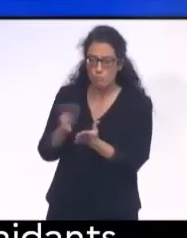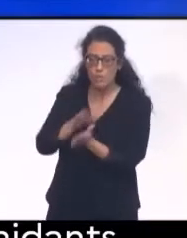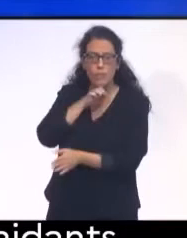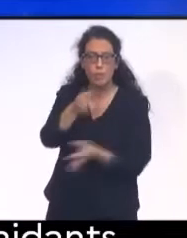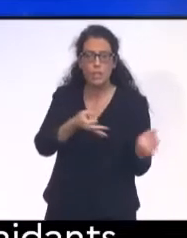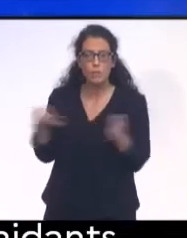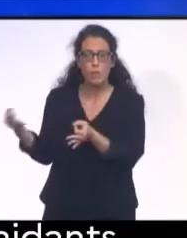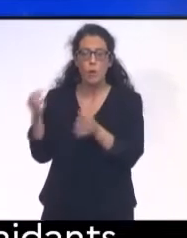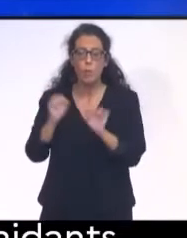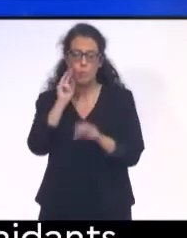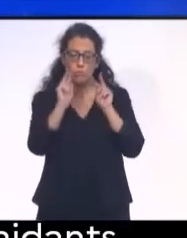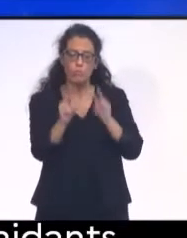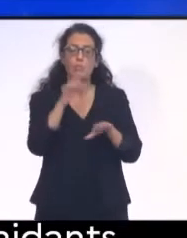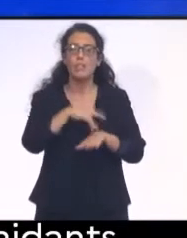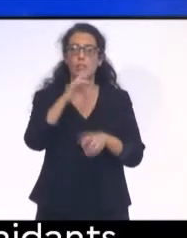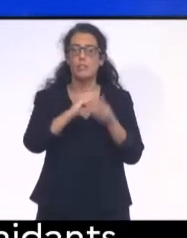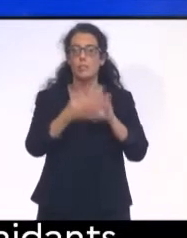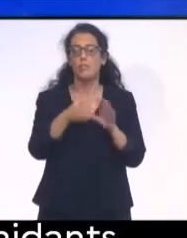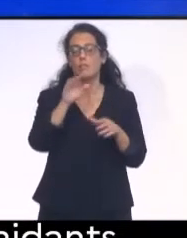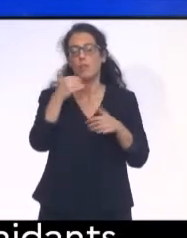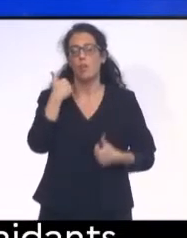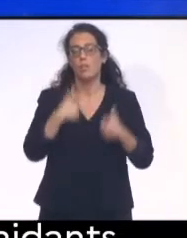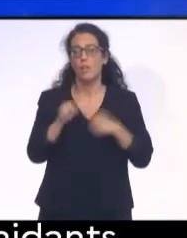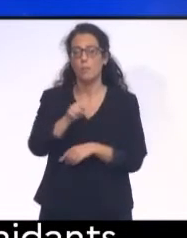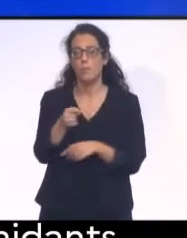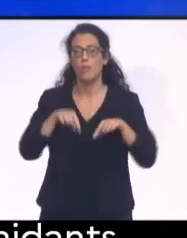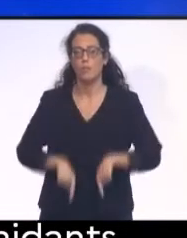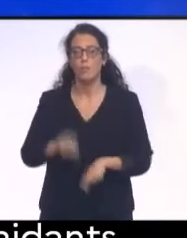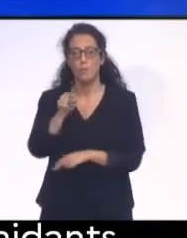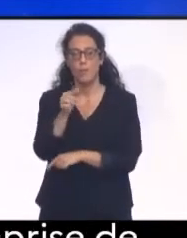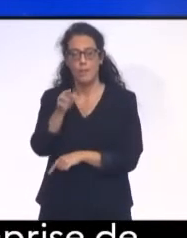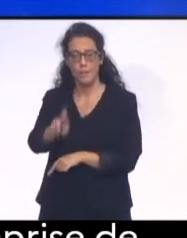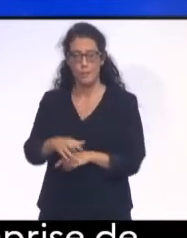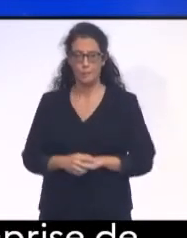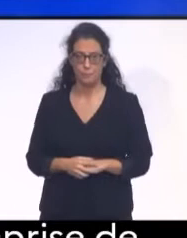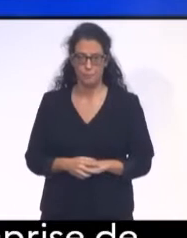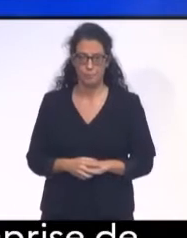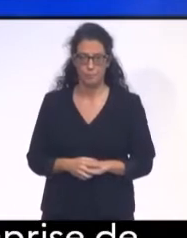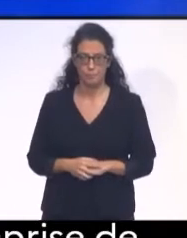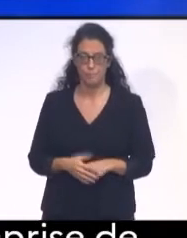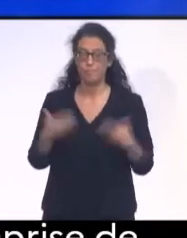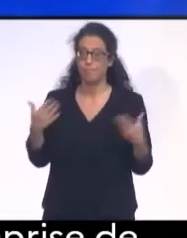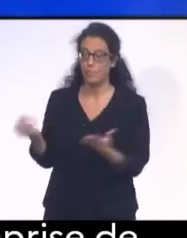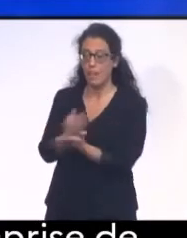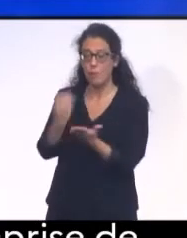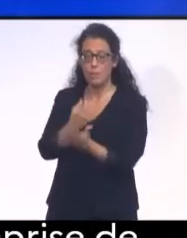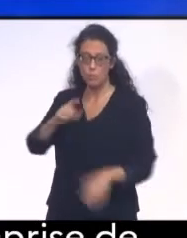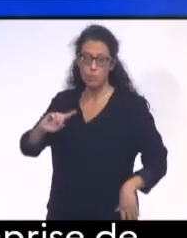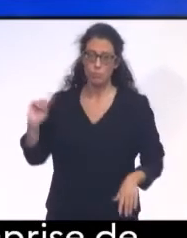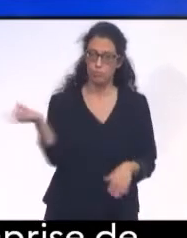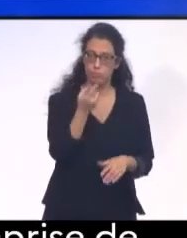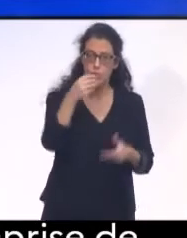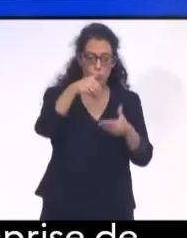site handicap.gouv.fr. Pour maintenir l'accès à l'information de tous, nous mettons régulièrement à jour ces